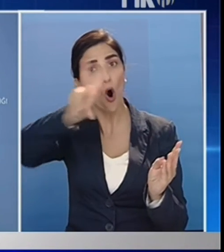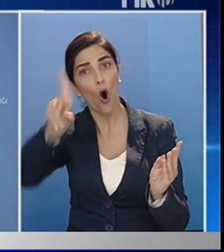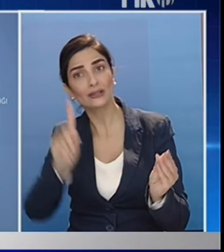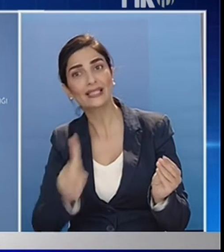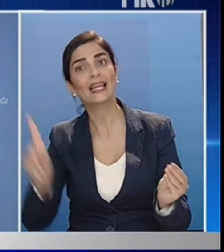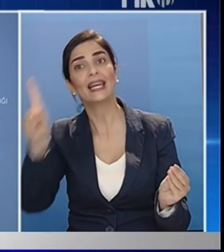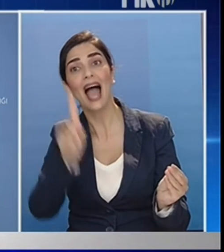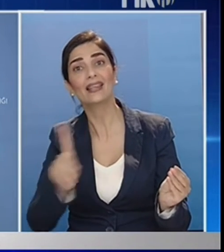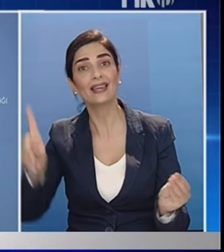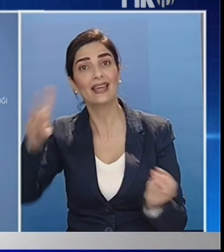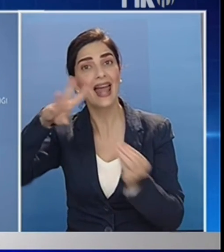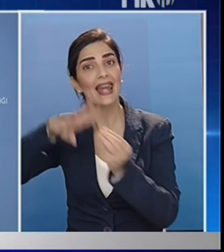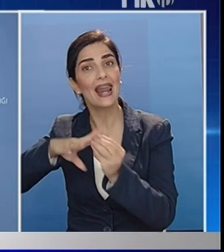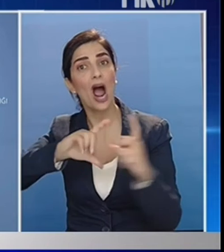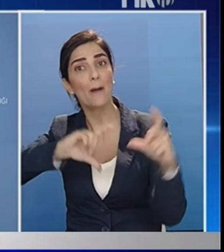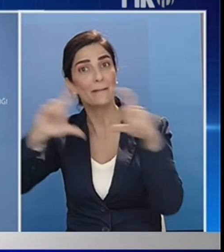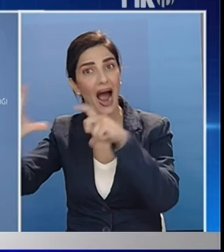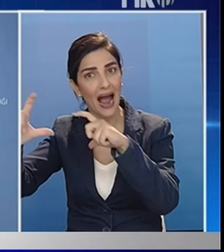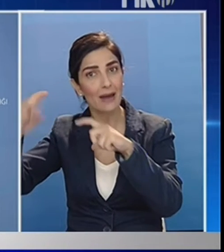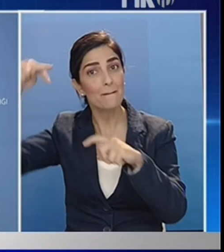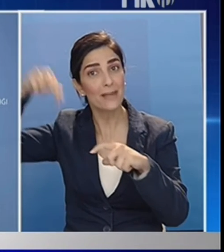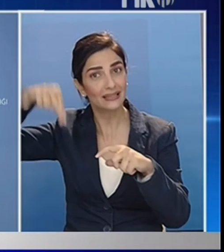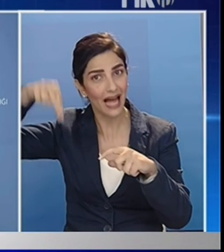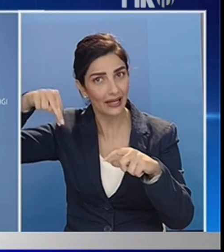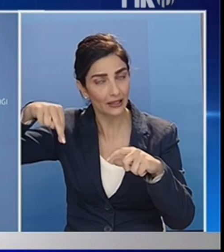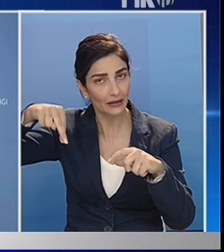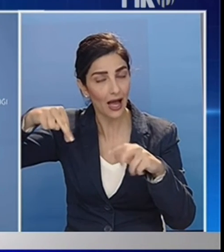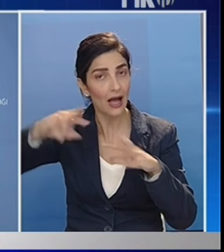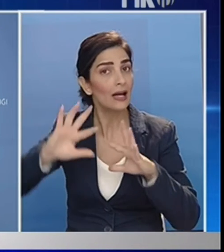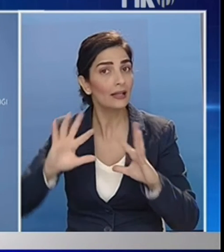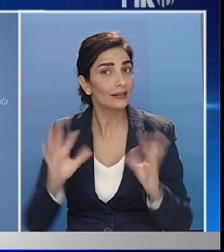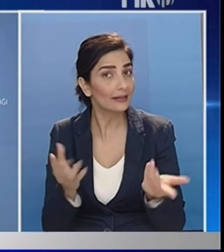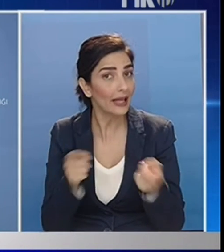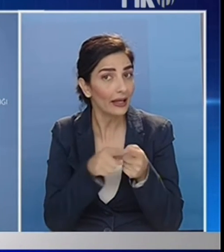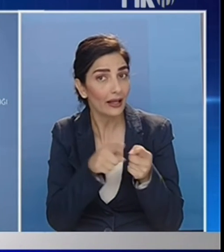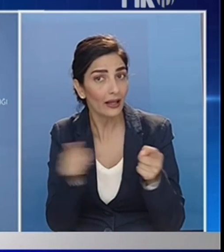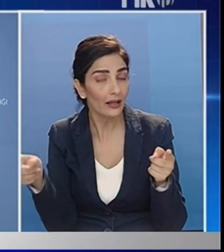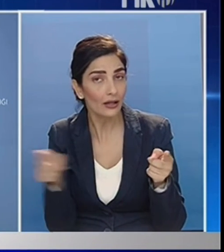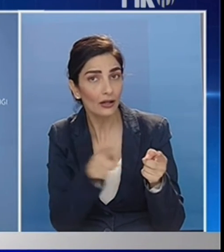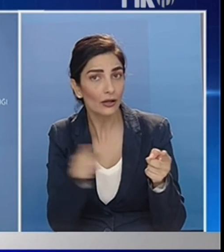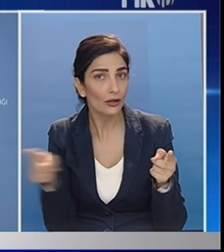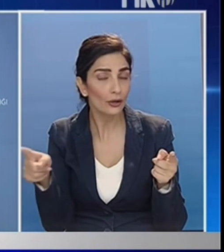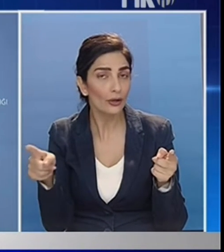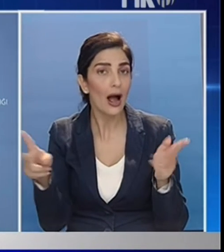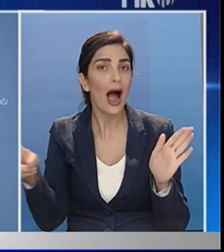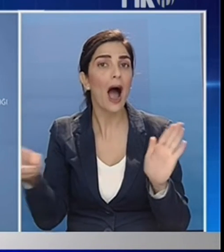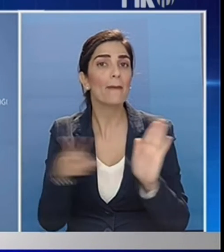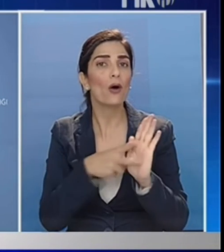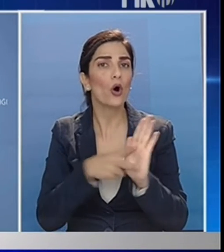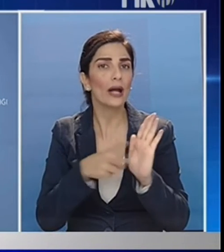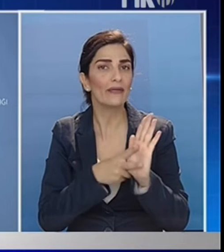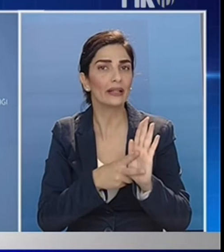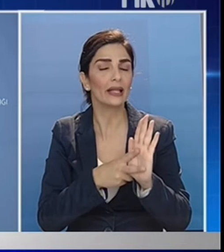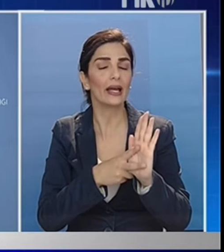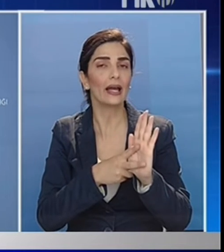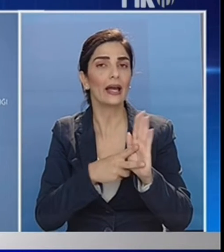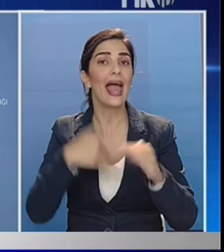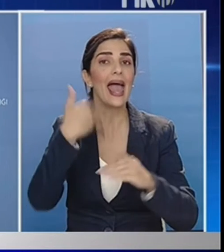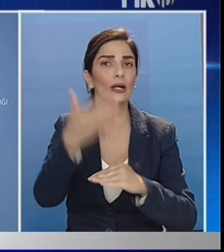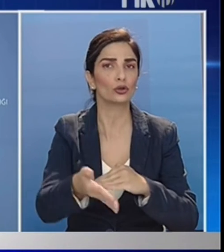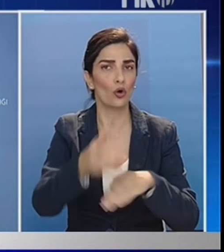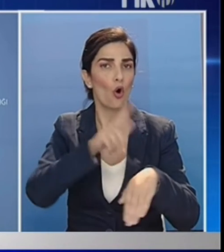9 Μαΐου τα μεσάνυχτα, το Υπουργικό Συμβούλιο αποφάσισε όπως. Απαγορεύεται η κυκλοφορία από τις 9 το βράδυ έως